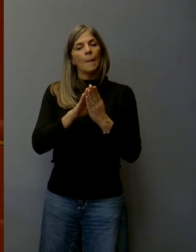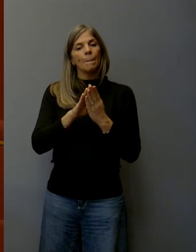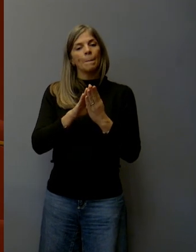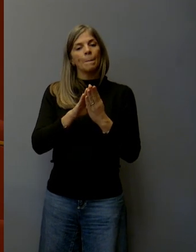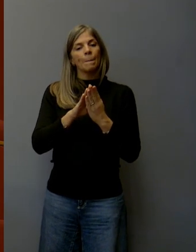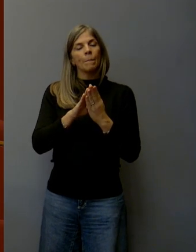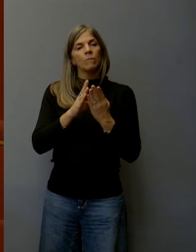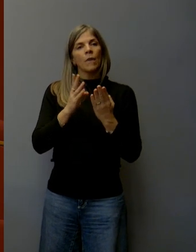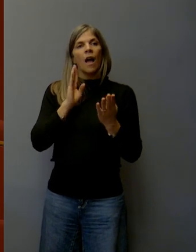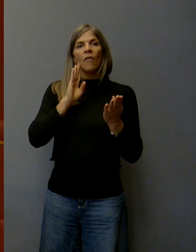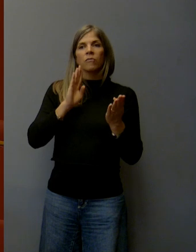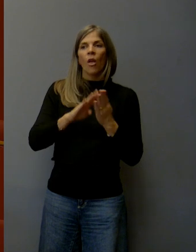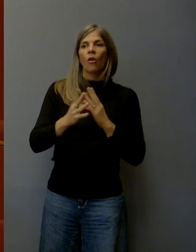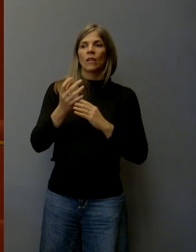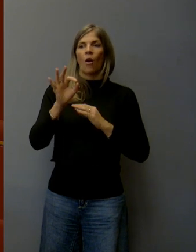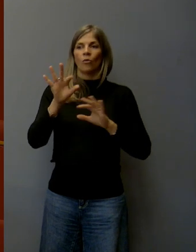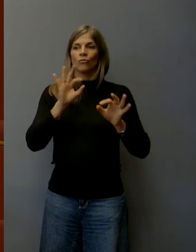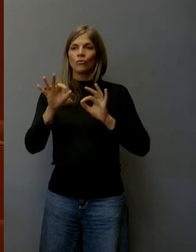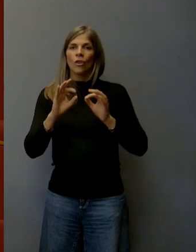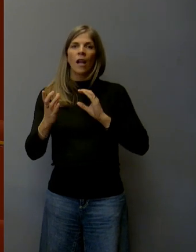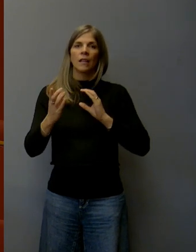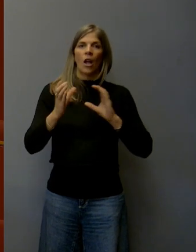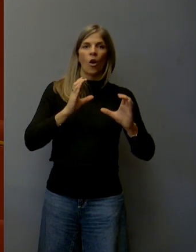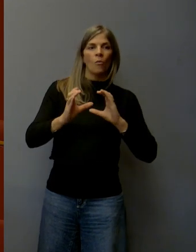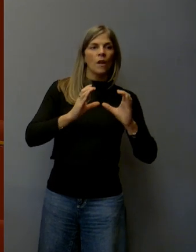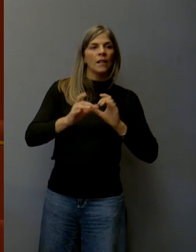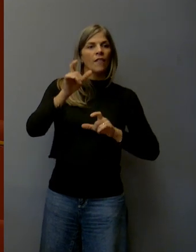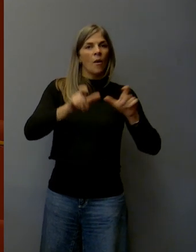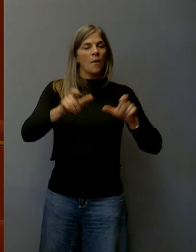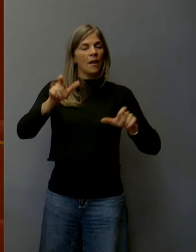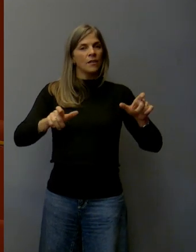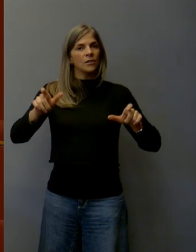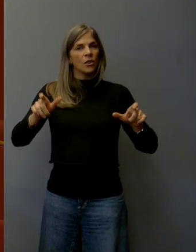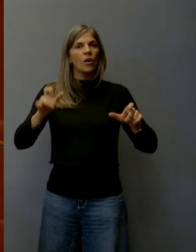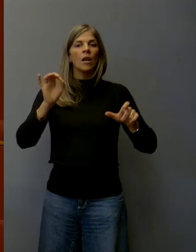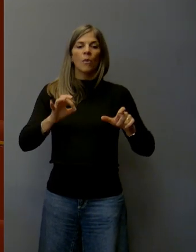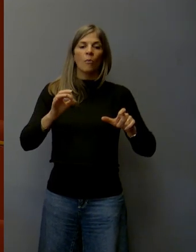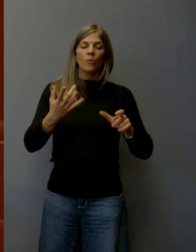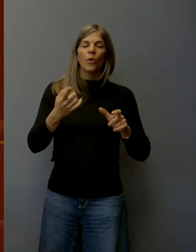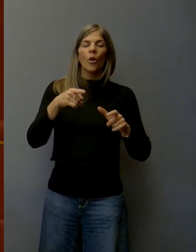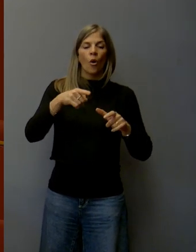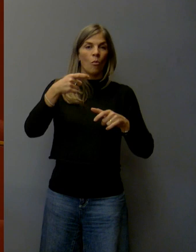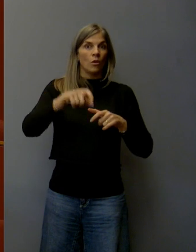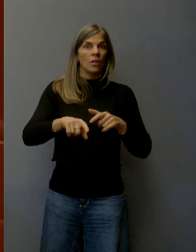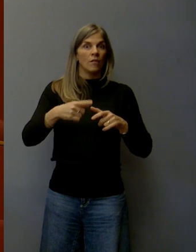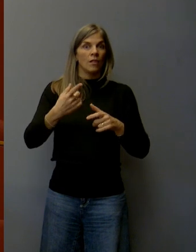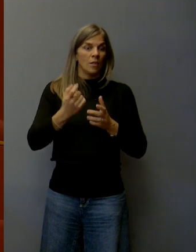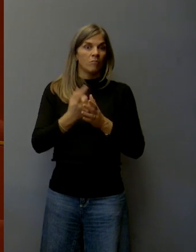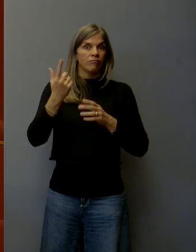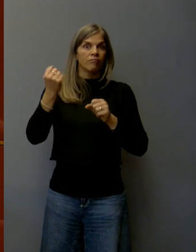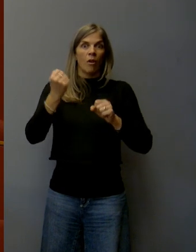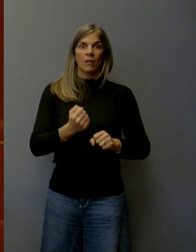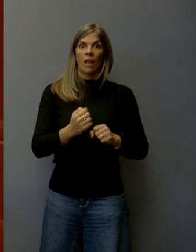scelte o anche interlocuzione con le persone questioni fondamentali che abbiamo visto ormai essere